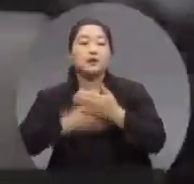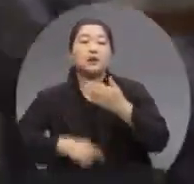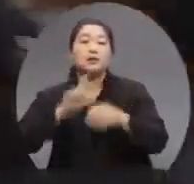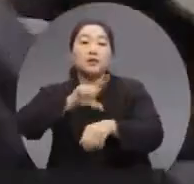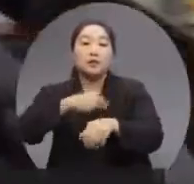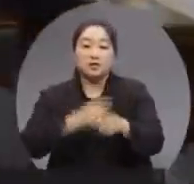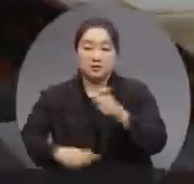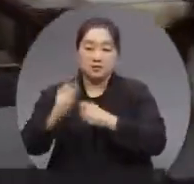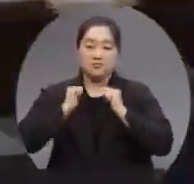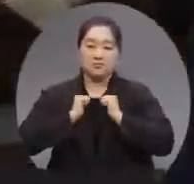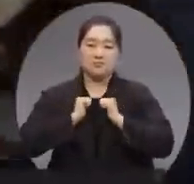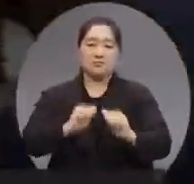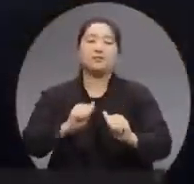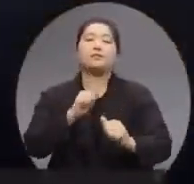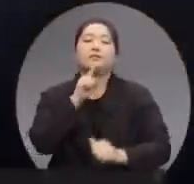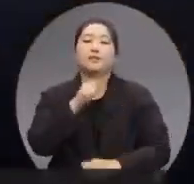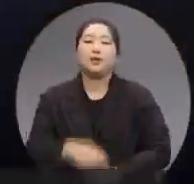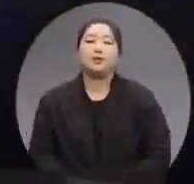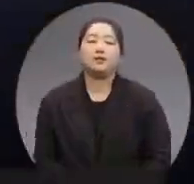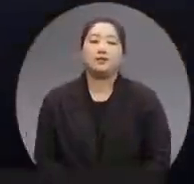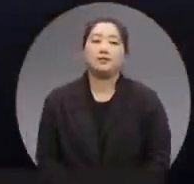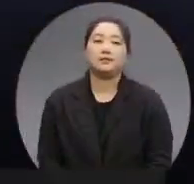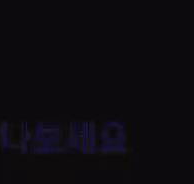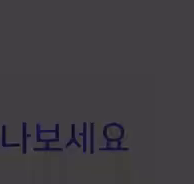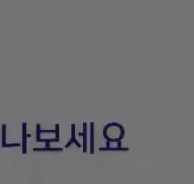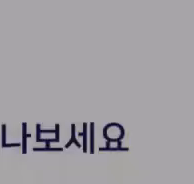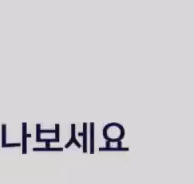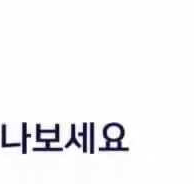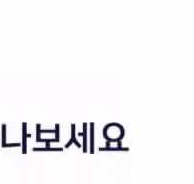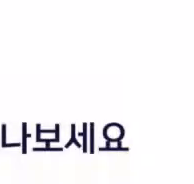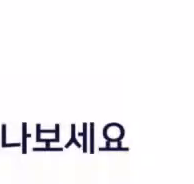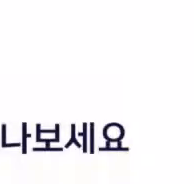하겠다고 답했습니다 MBC 뉴스 김대웅입니다